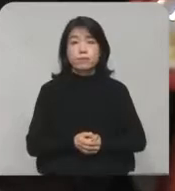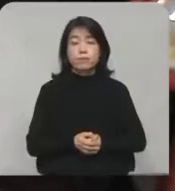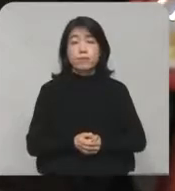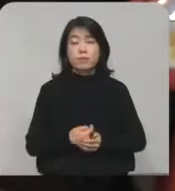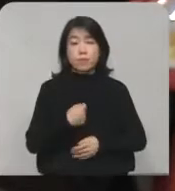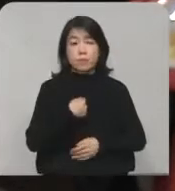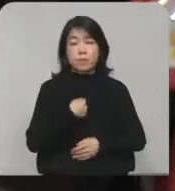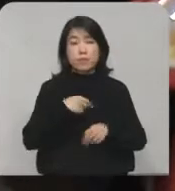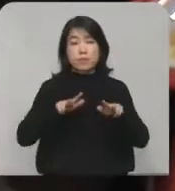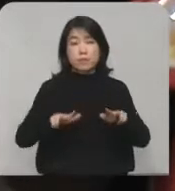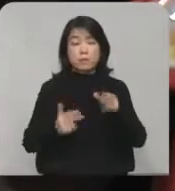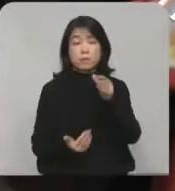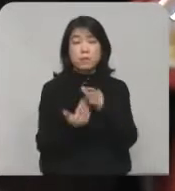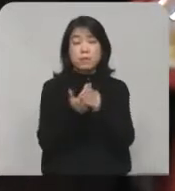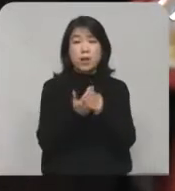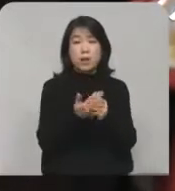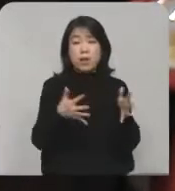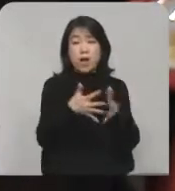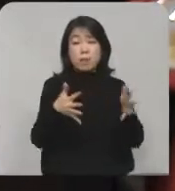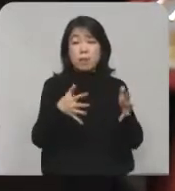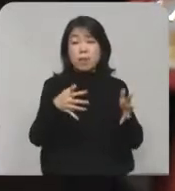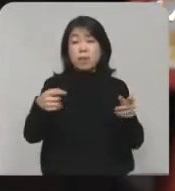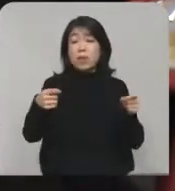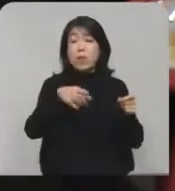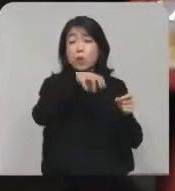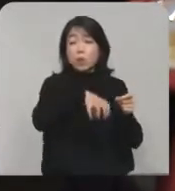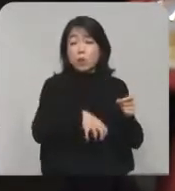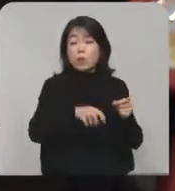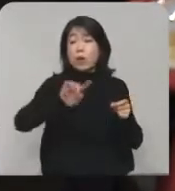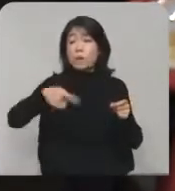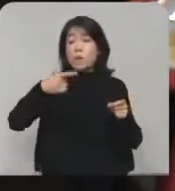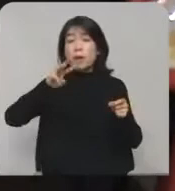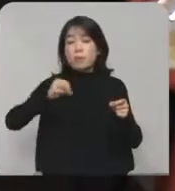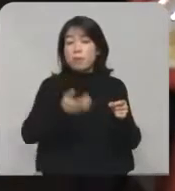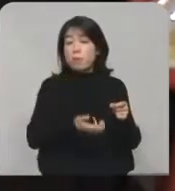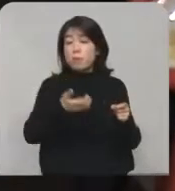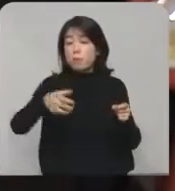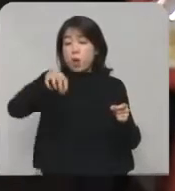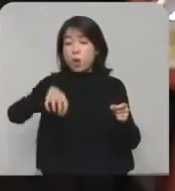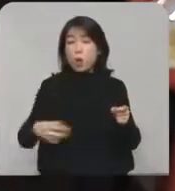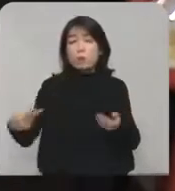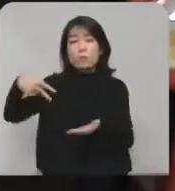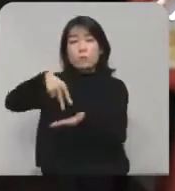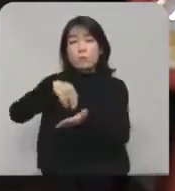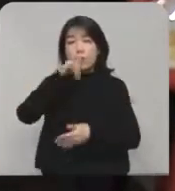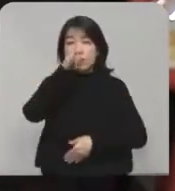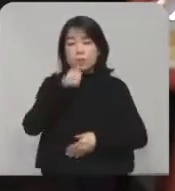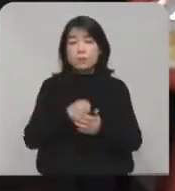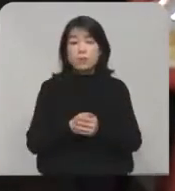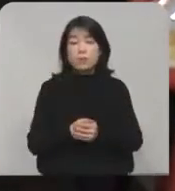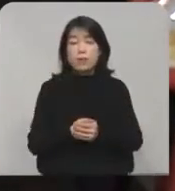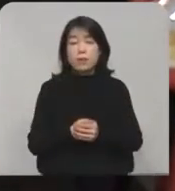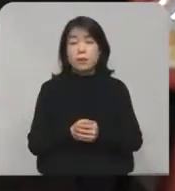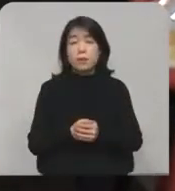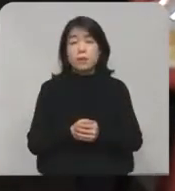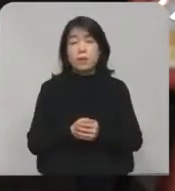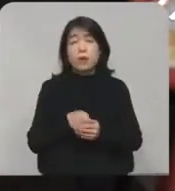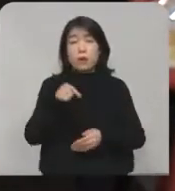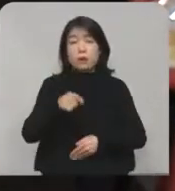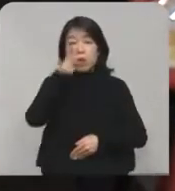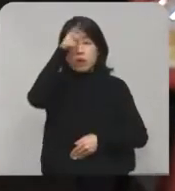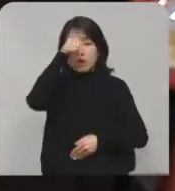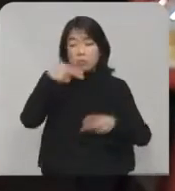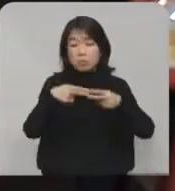네, 저는 지금 사고가 난 아파트 현장에서 100m 정도 떨어진 곳에 나와 있습니다. 제 뒤로 경찰 출입